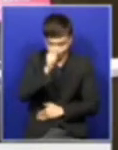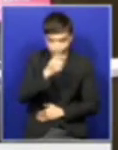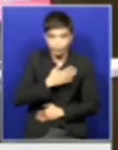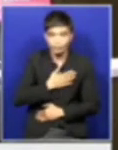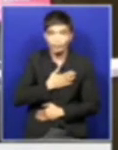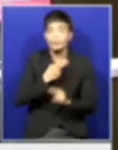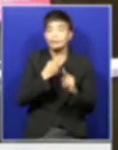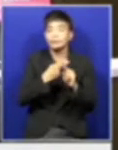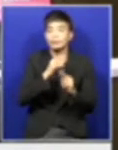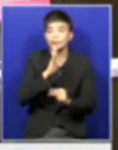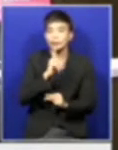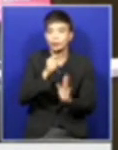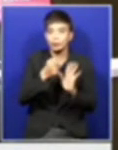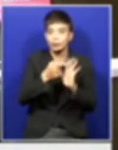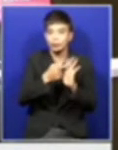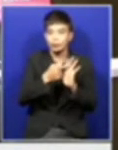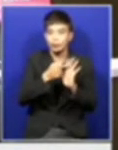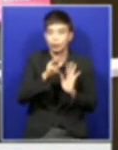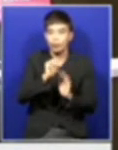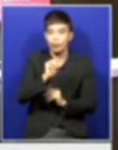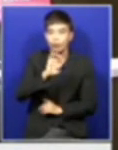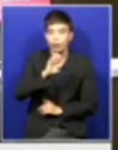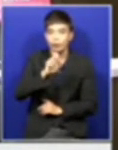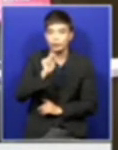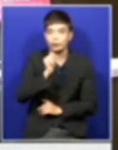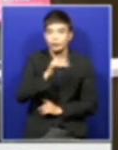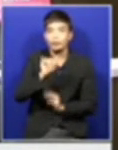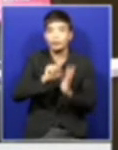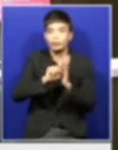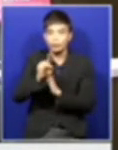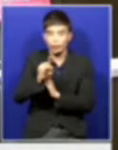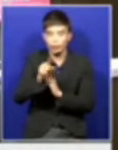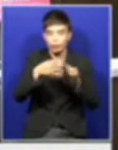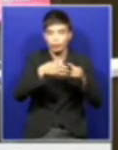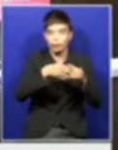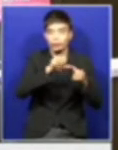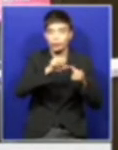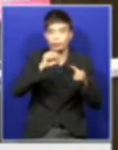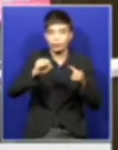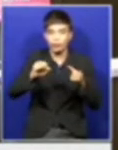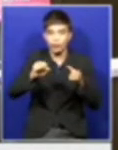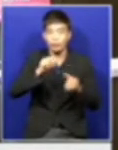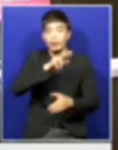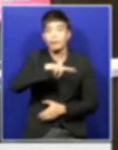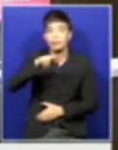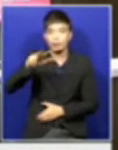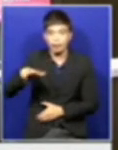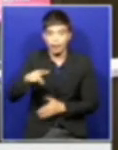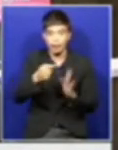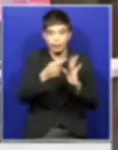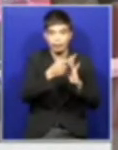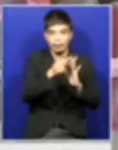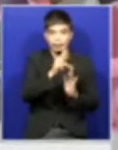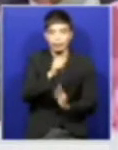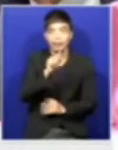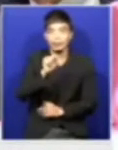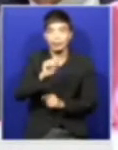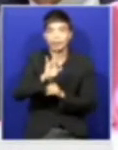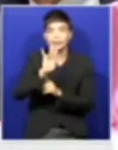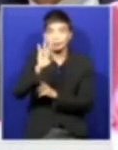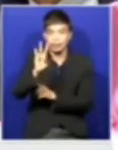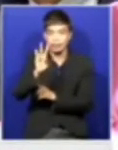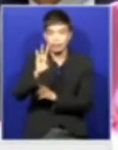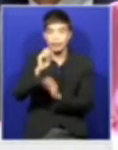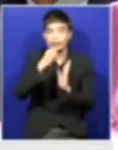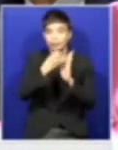กับผมนายชูวิทย์พิทักษ์พรพันลบสมาชิกสภาผู้แทนราษฎรพรรคเพื่อไทยเขต7จังหวัดอุบลราชธานีผ